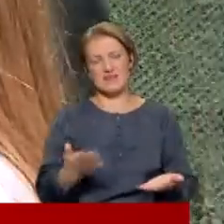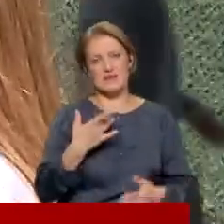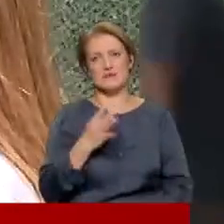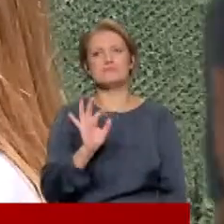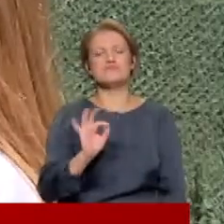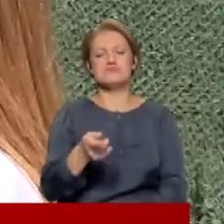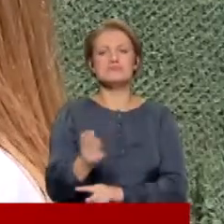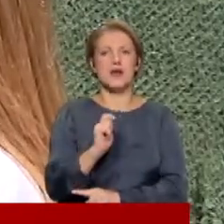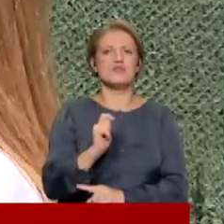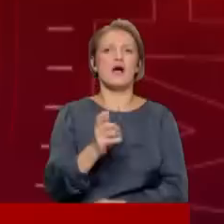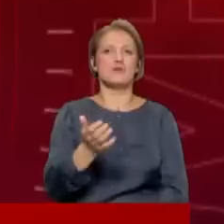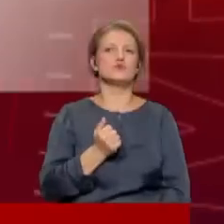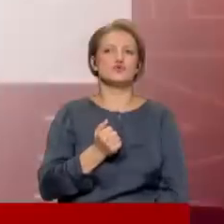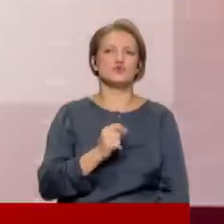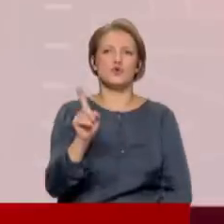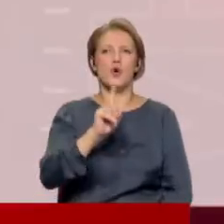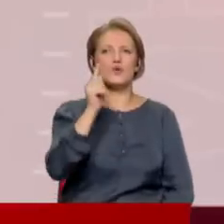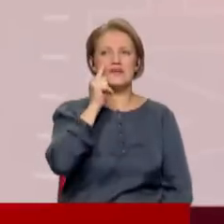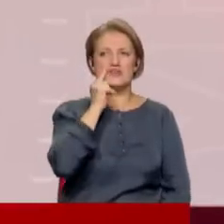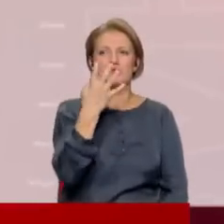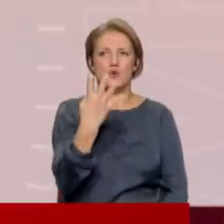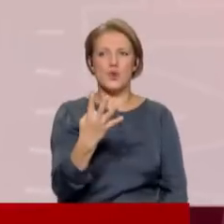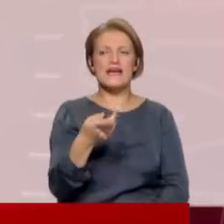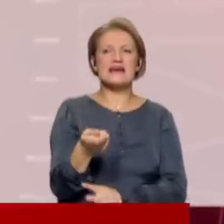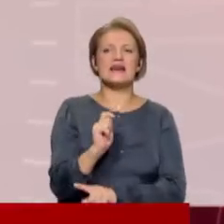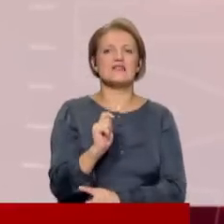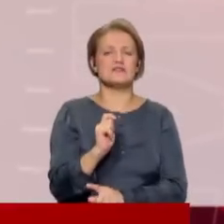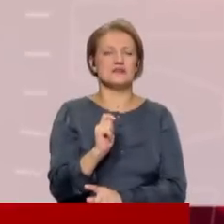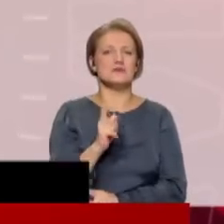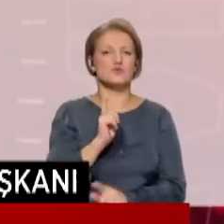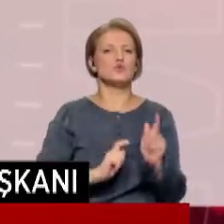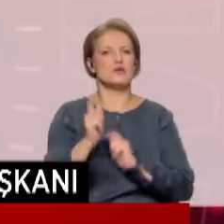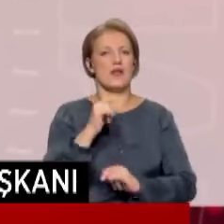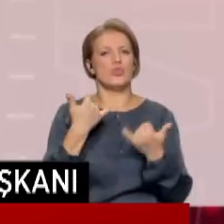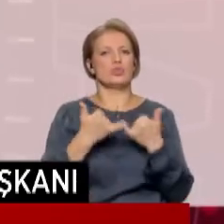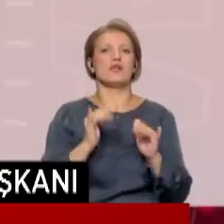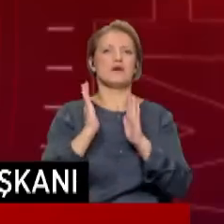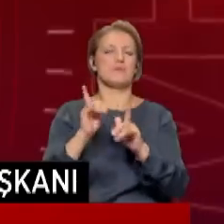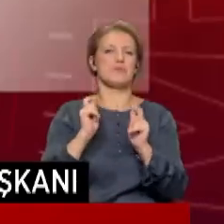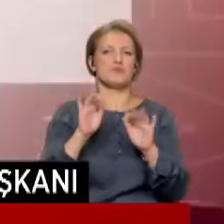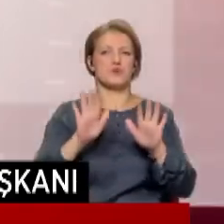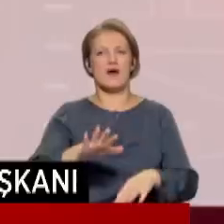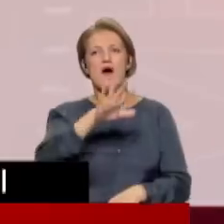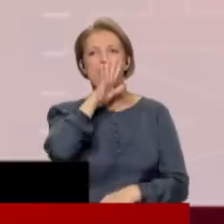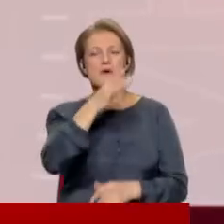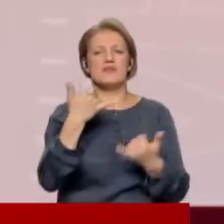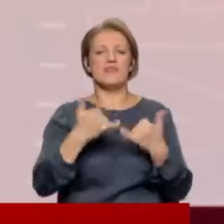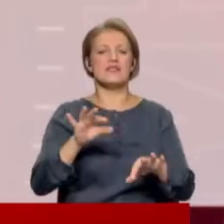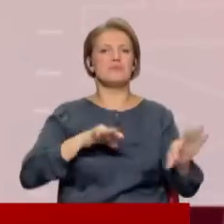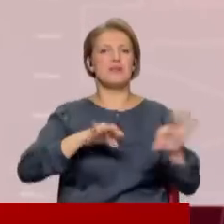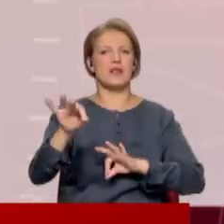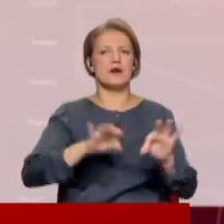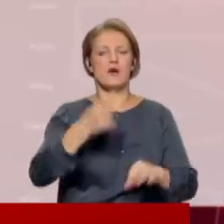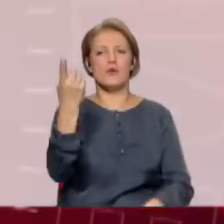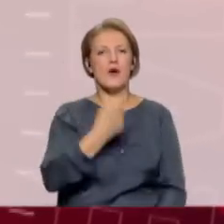Tabii ki. Kredi tabii ki çekiyorsunuz. 10 kişiden 4'ü kredi kullanmak suretiyle tatile gitmek zorunda kalıyor. Yurt dışında tatil